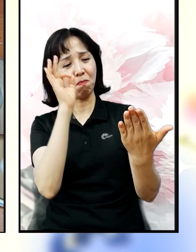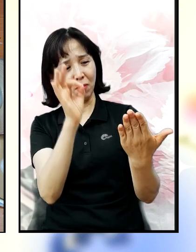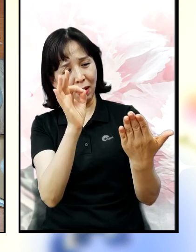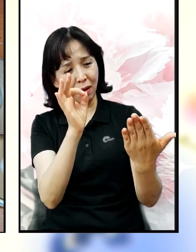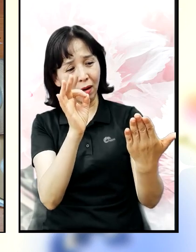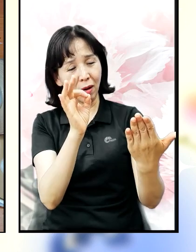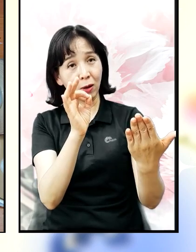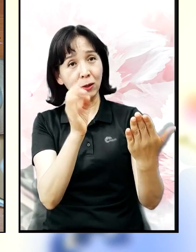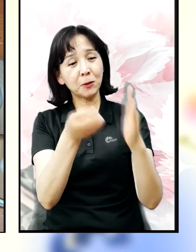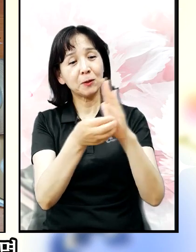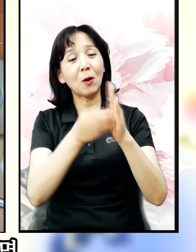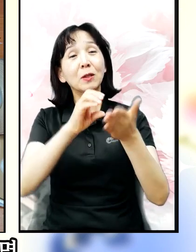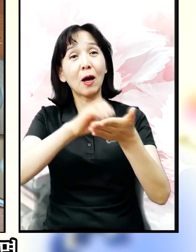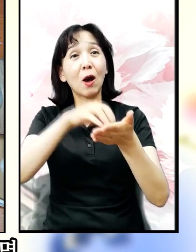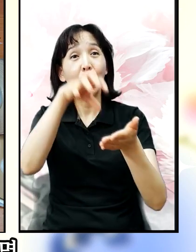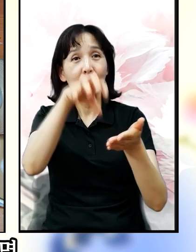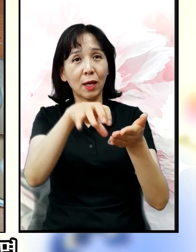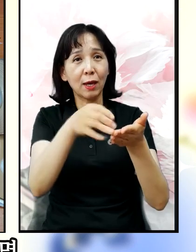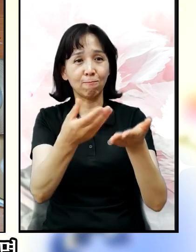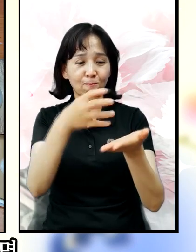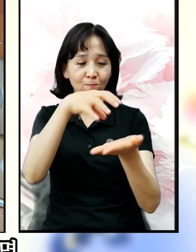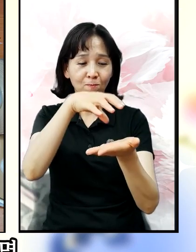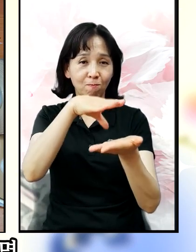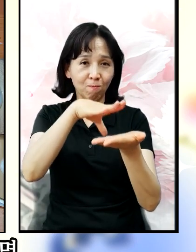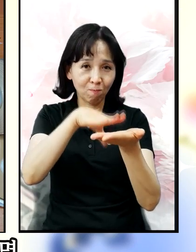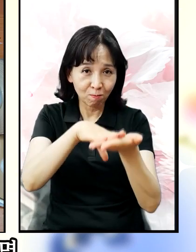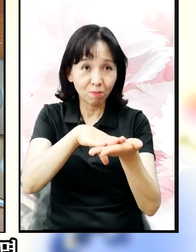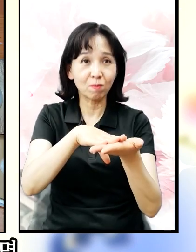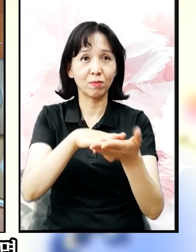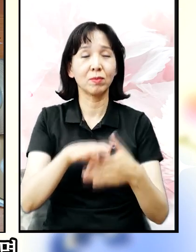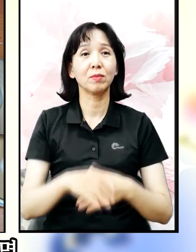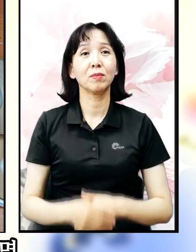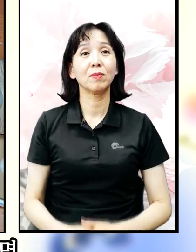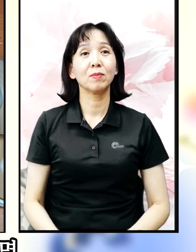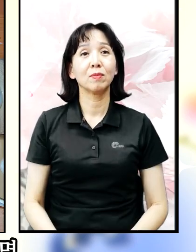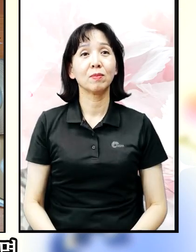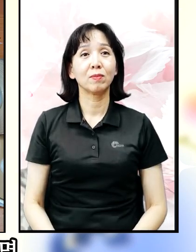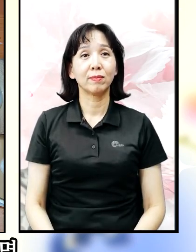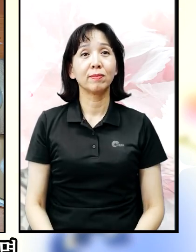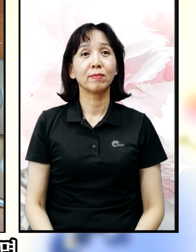때 적당한 위치에